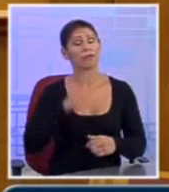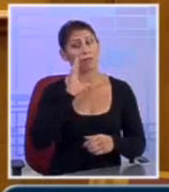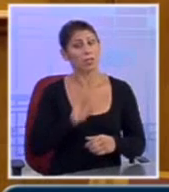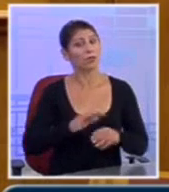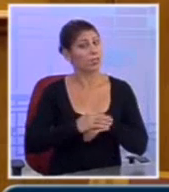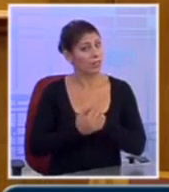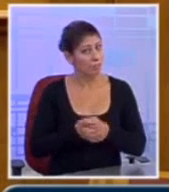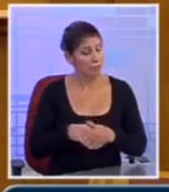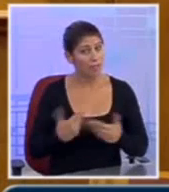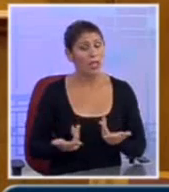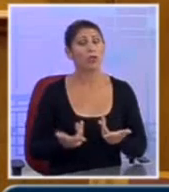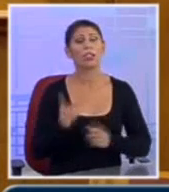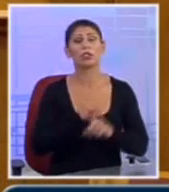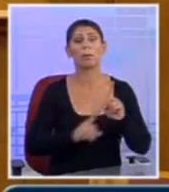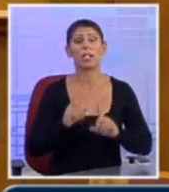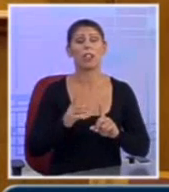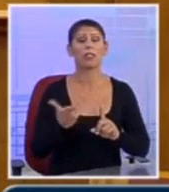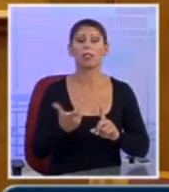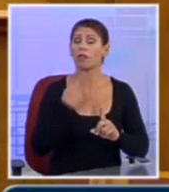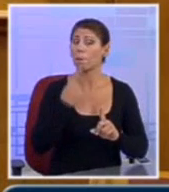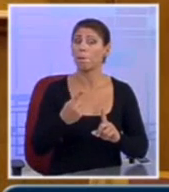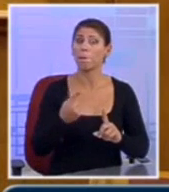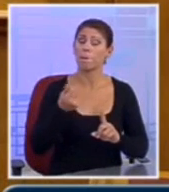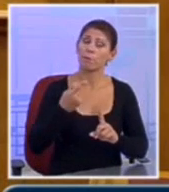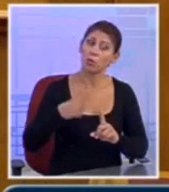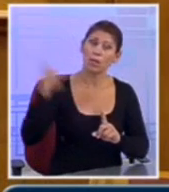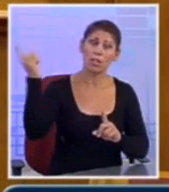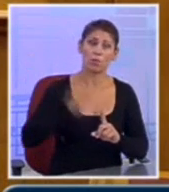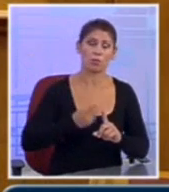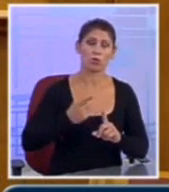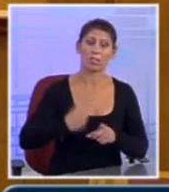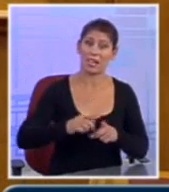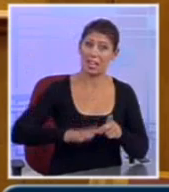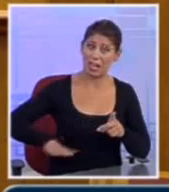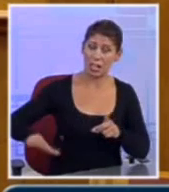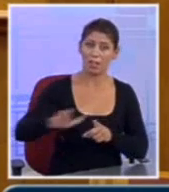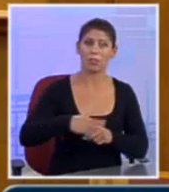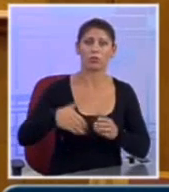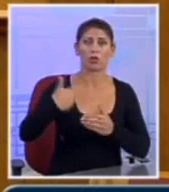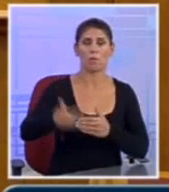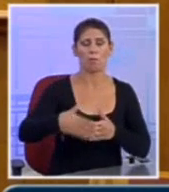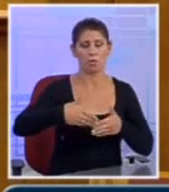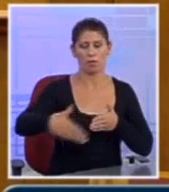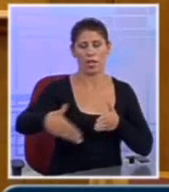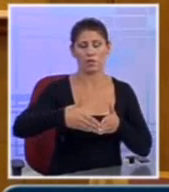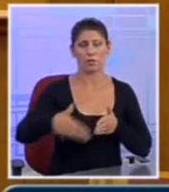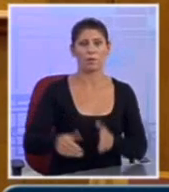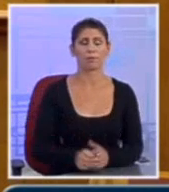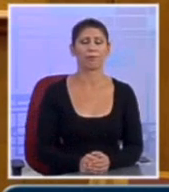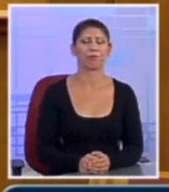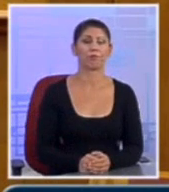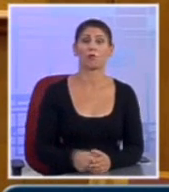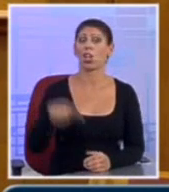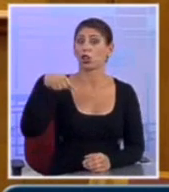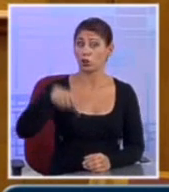με ειλικρινές ενδιαφέρον για το ποια θα είναι η τοποθέτηση της συντηρητικής παράταξης στην Ελλάδα το επόμενο διάστημα. Τώρα